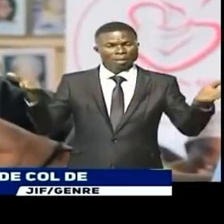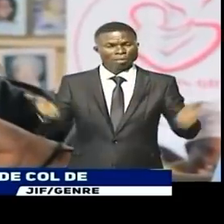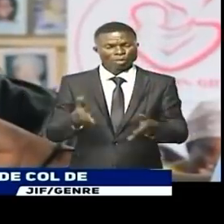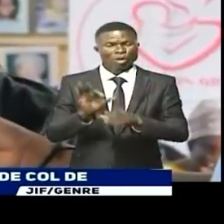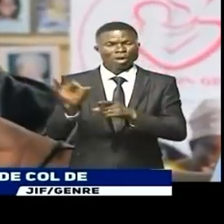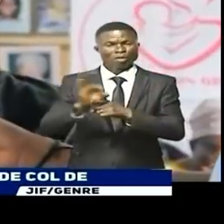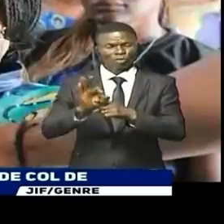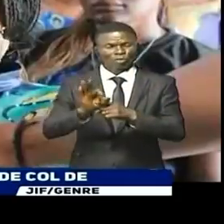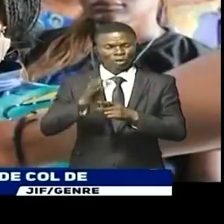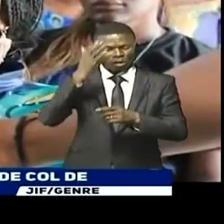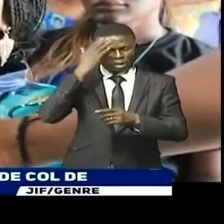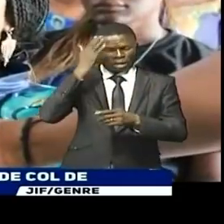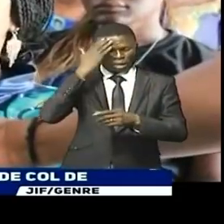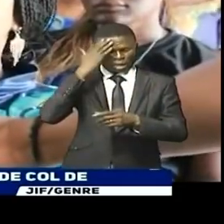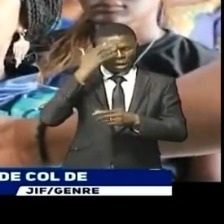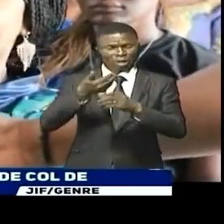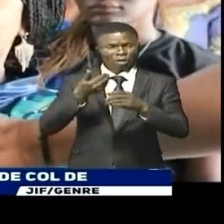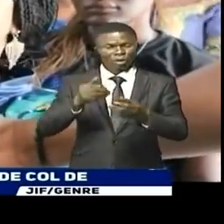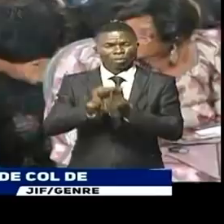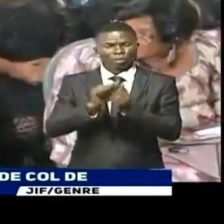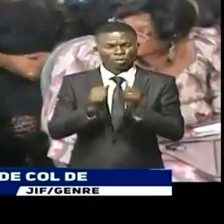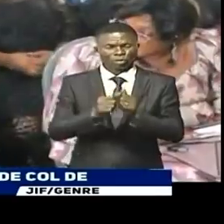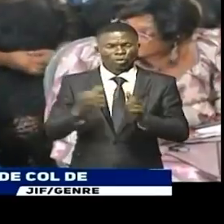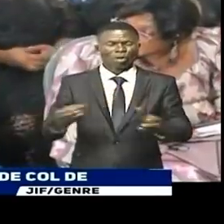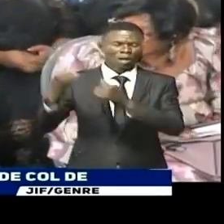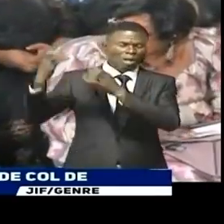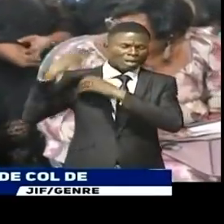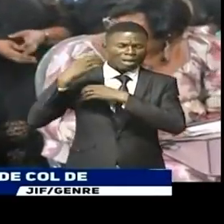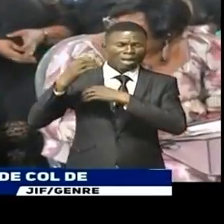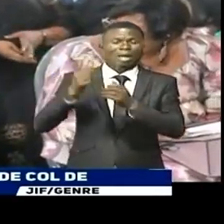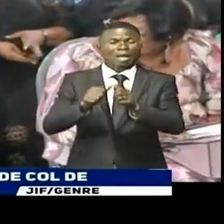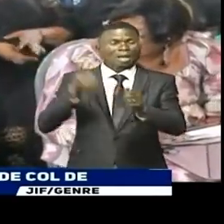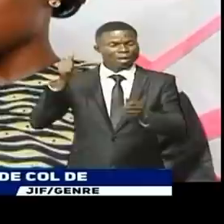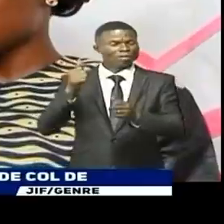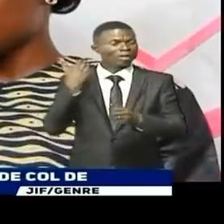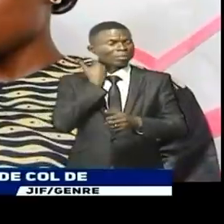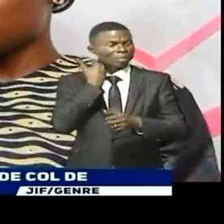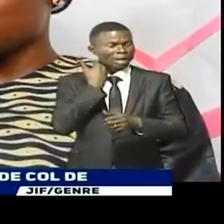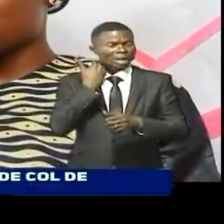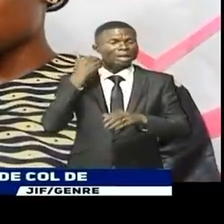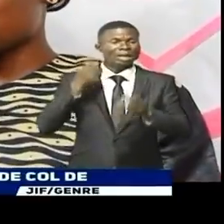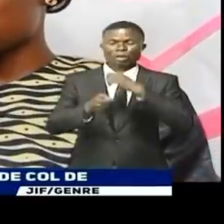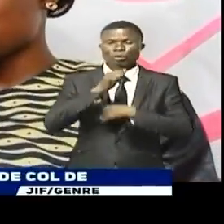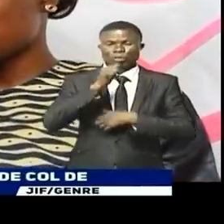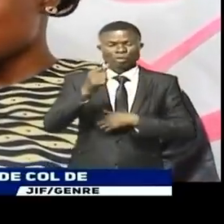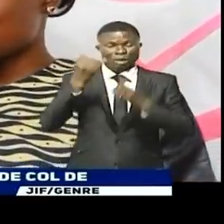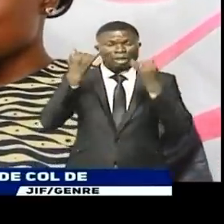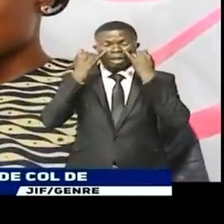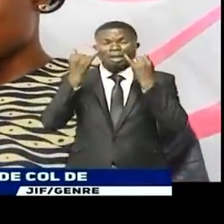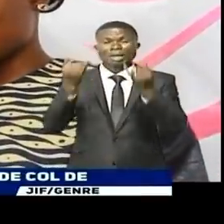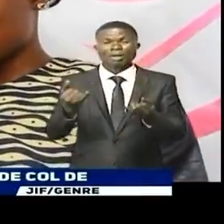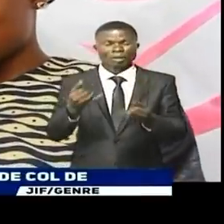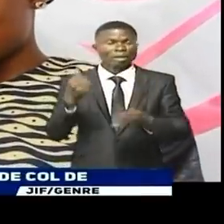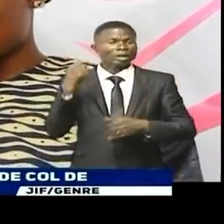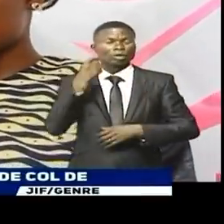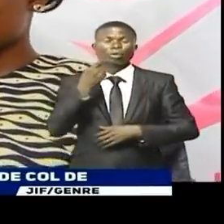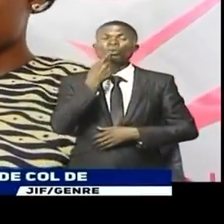pour s'informer afin de s'y prendre tous et j'y vais j'y vais par un t1 p dans l'ignorance parce que comme les dentelles à